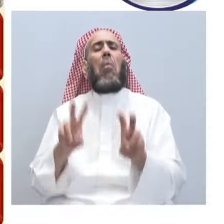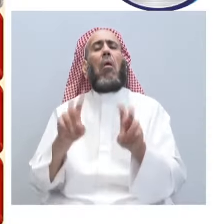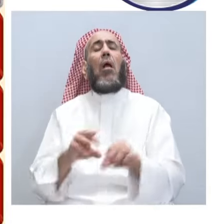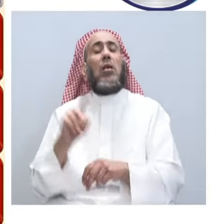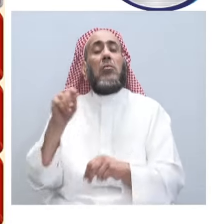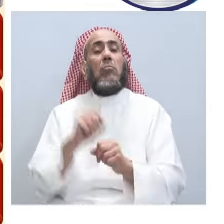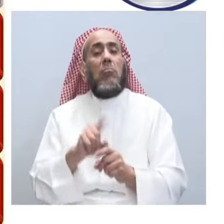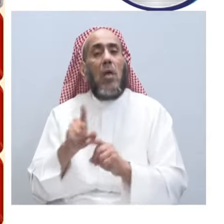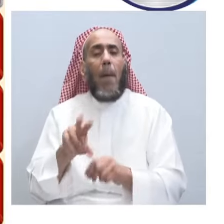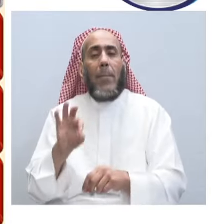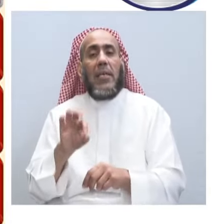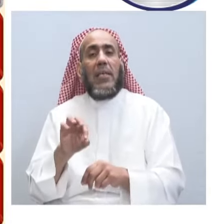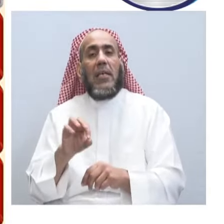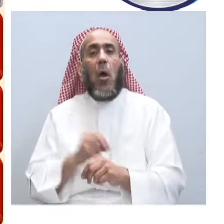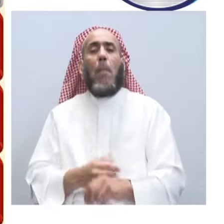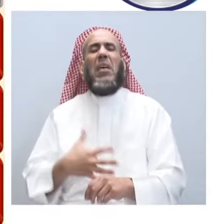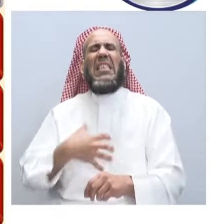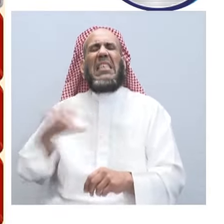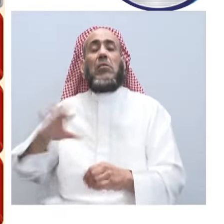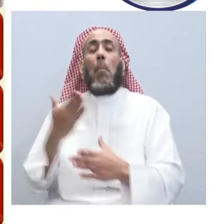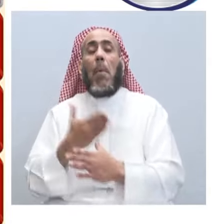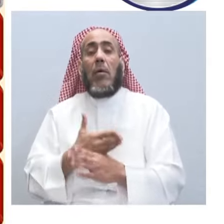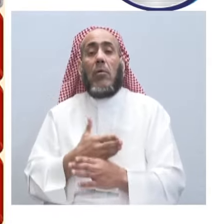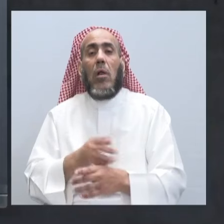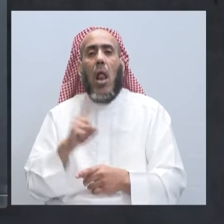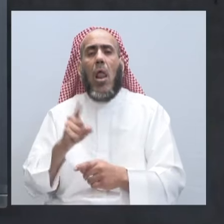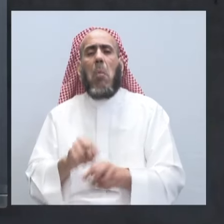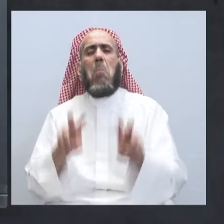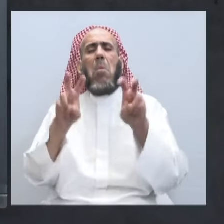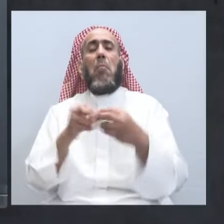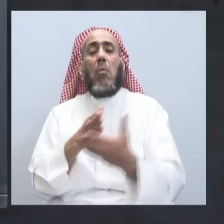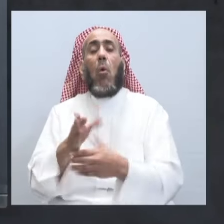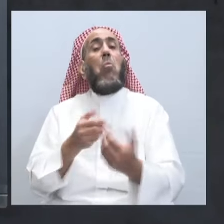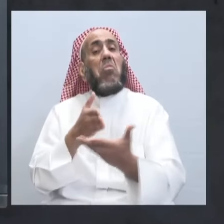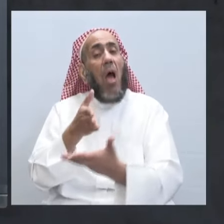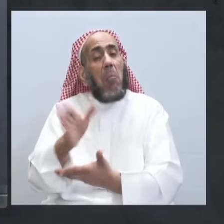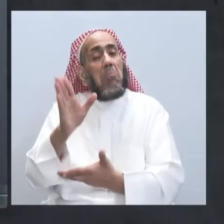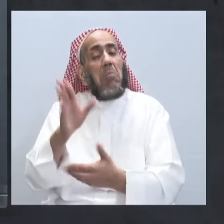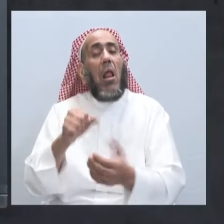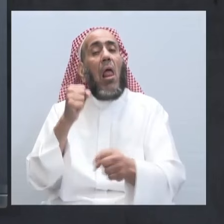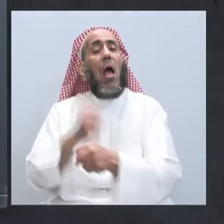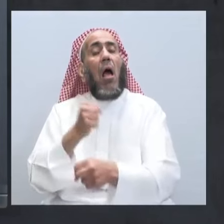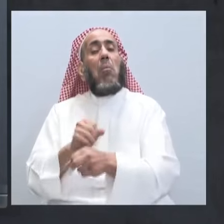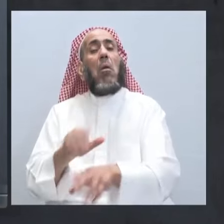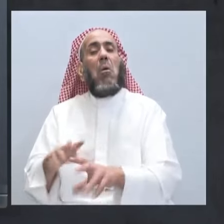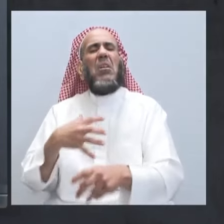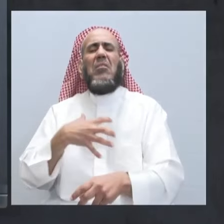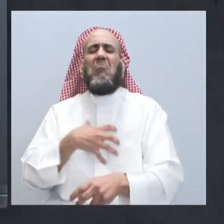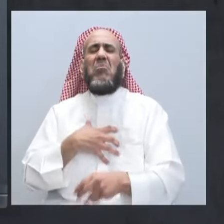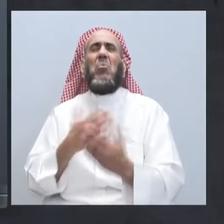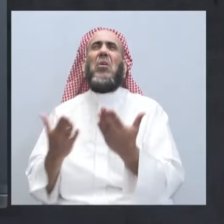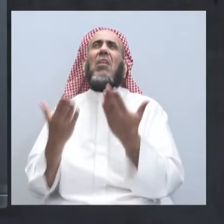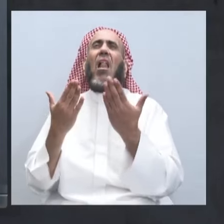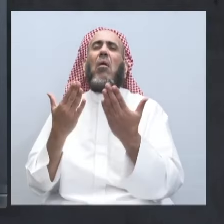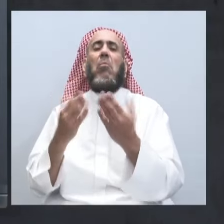احسنتم من التطير لماذا لانه منع عن الذهب لو كان ذهب الى عمله وضاق صدره ودعا